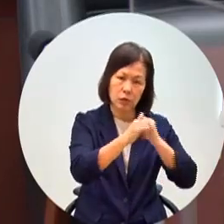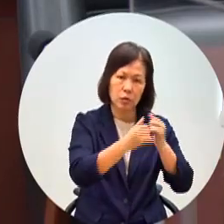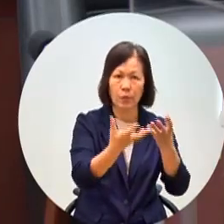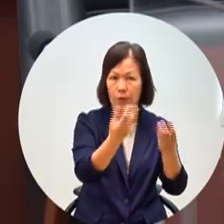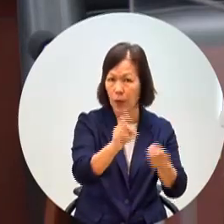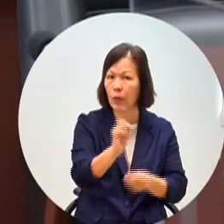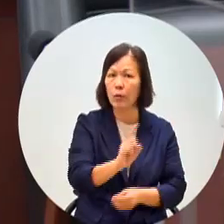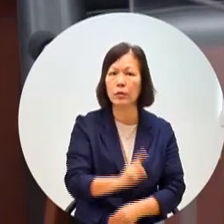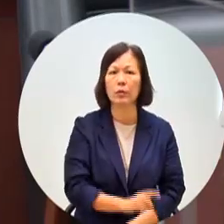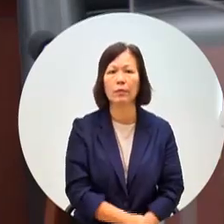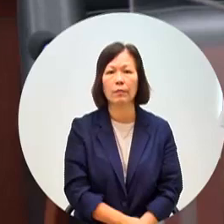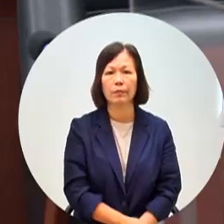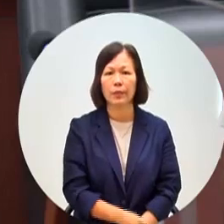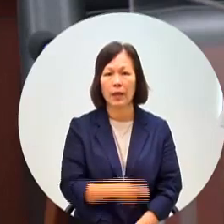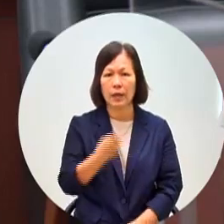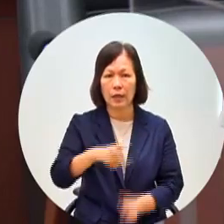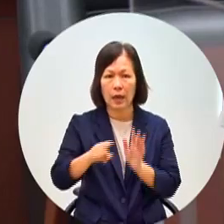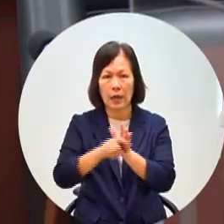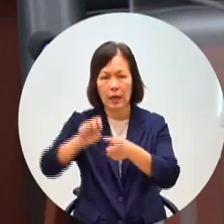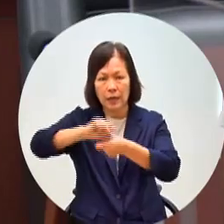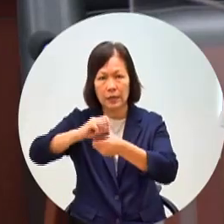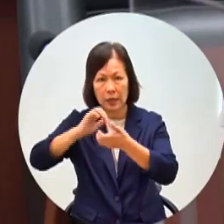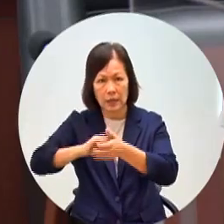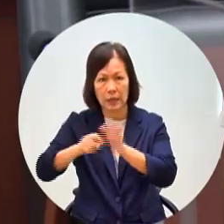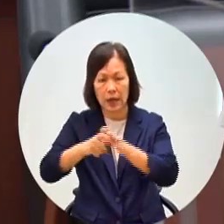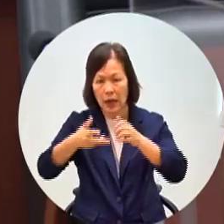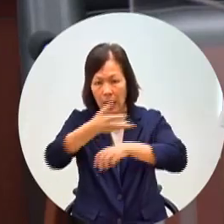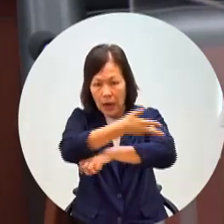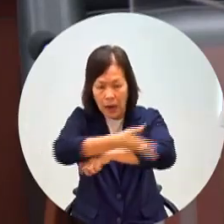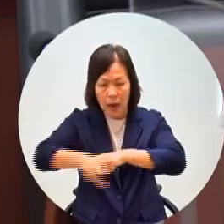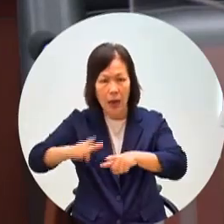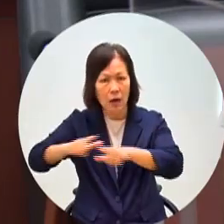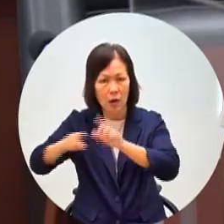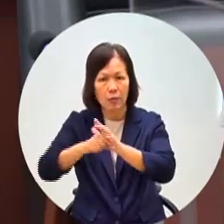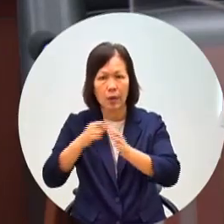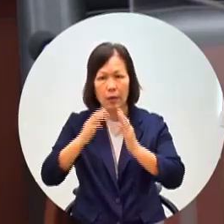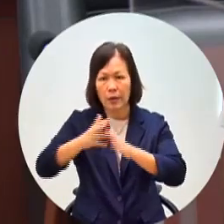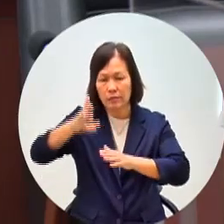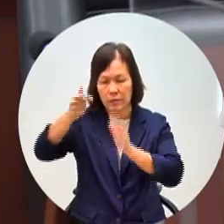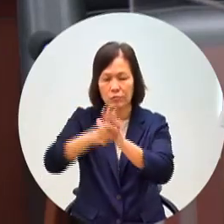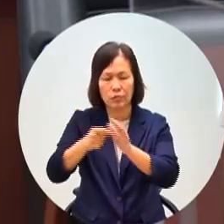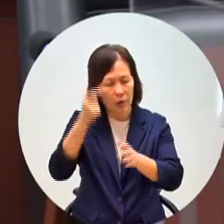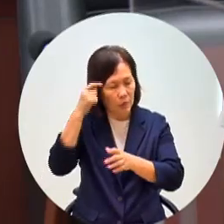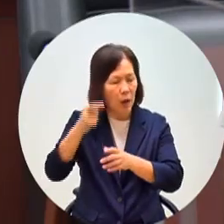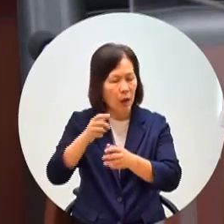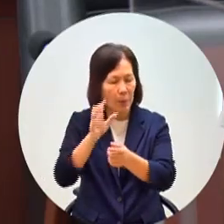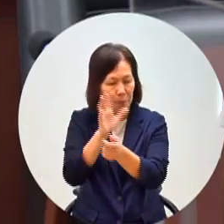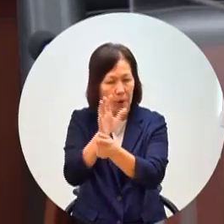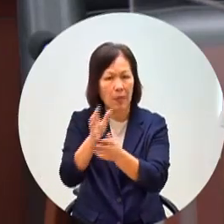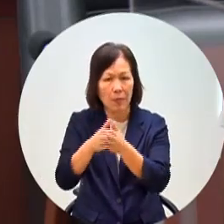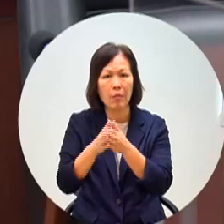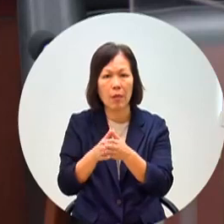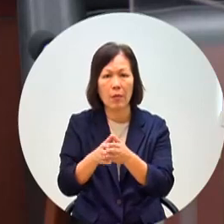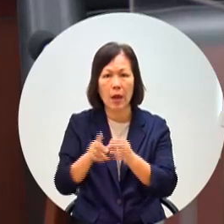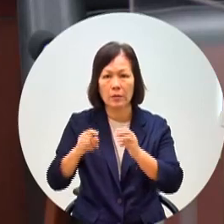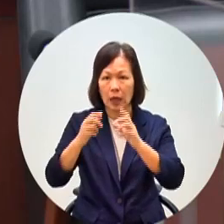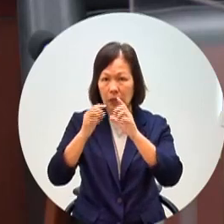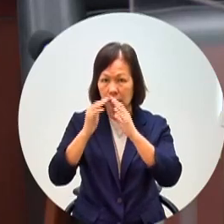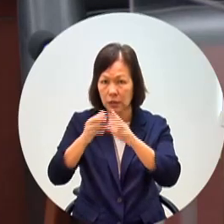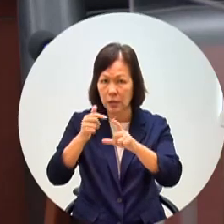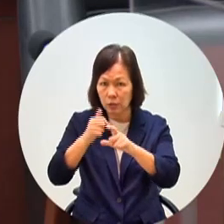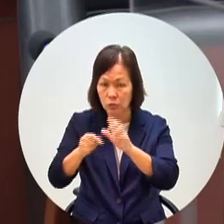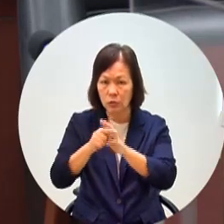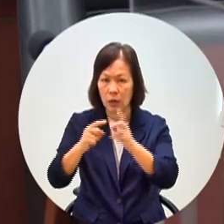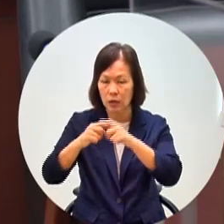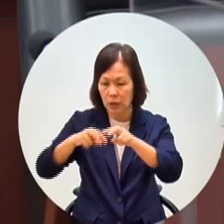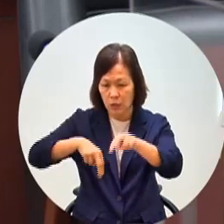部分就是我们茄定的海岸公园，需要市长来震怒一下啦。虽然在市区的行人